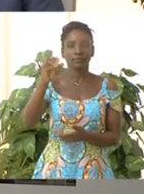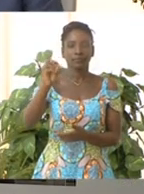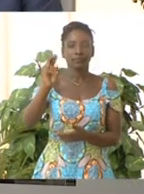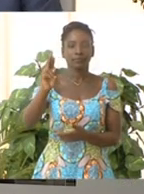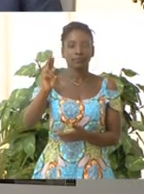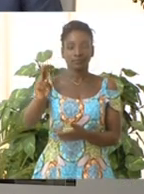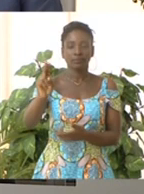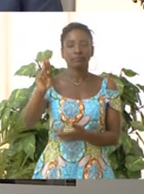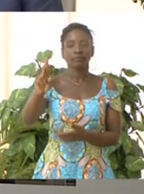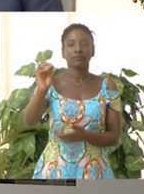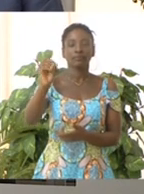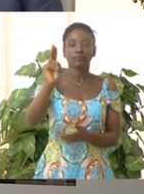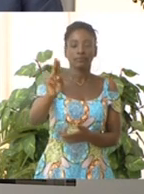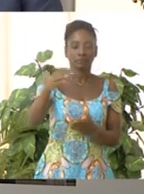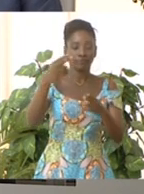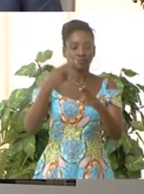inscrit